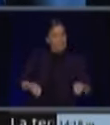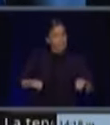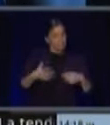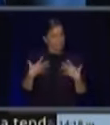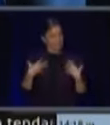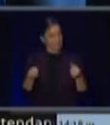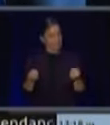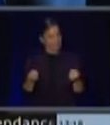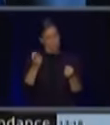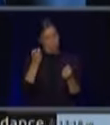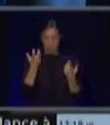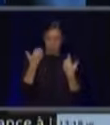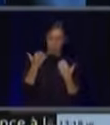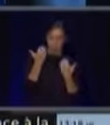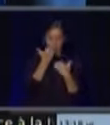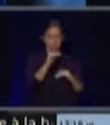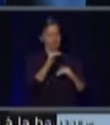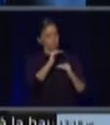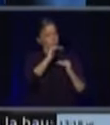santé. Merci.